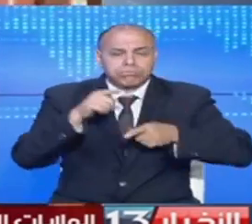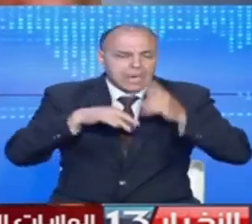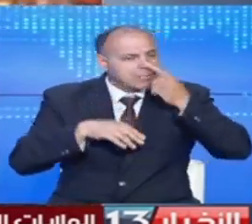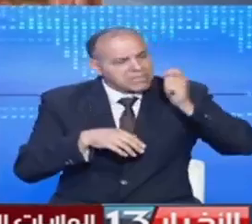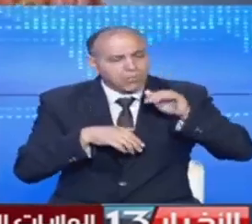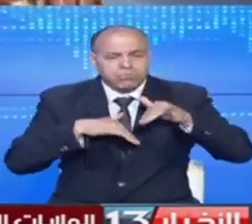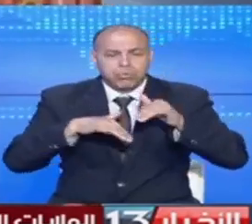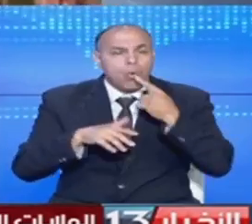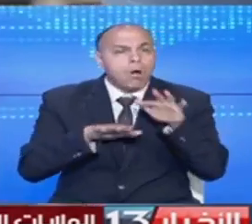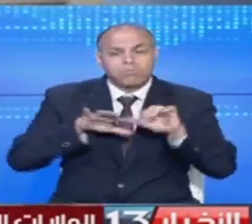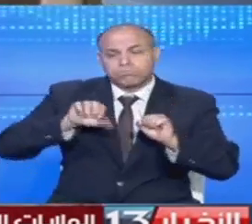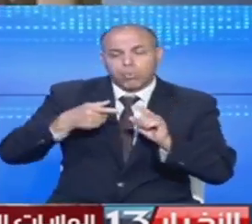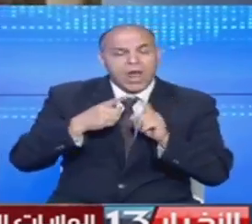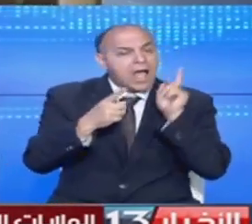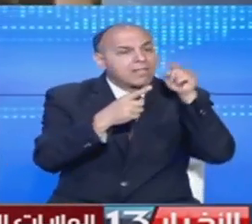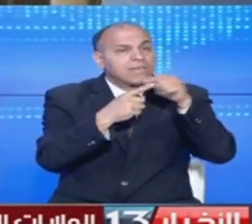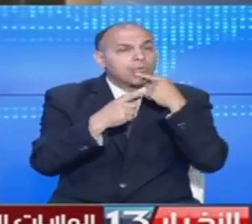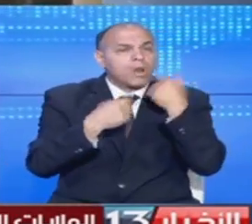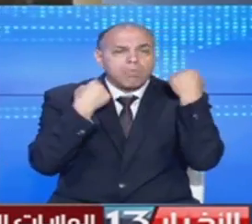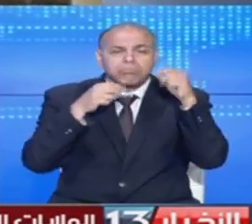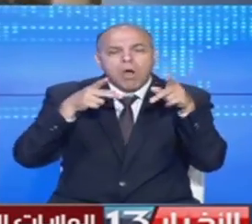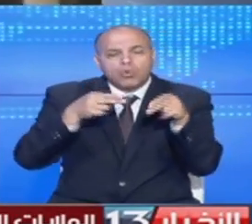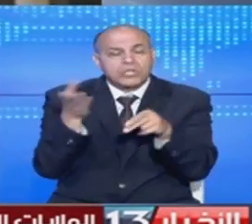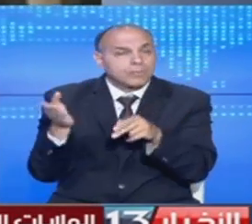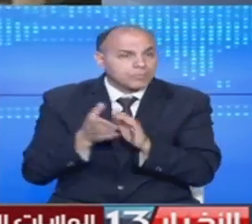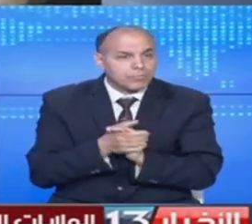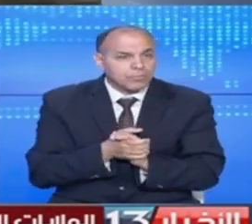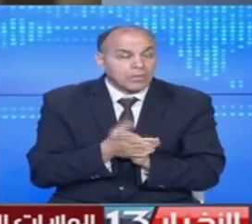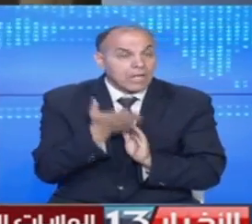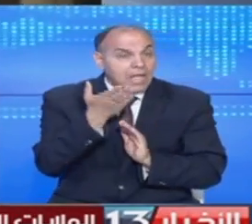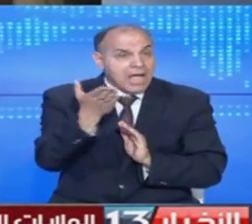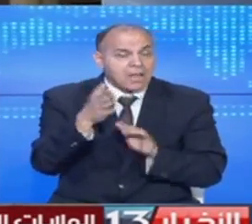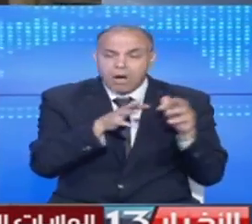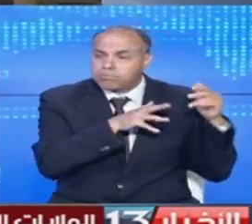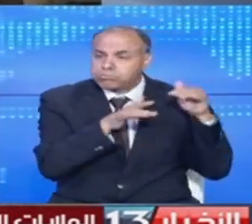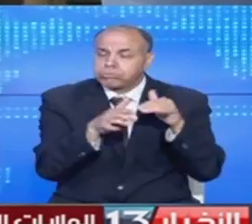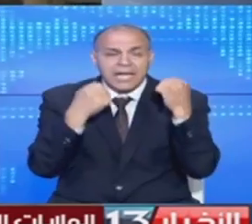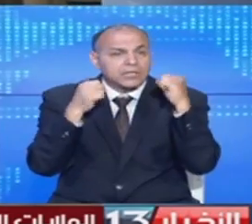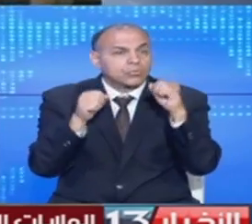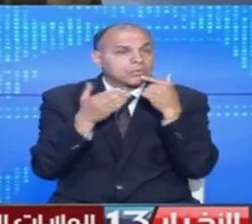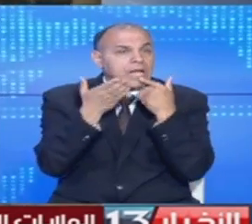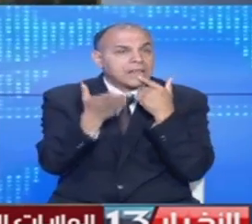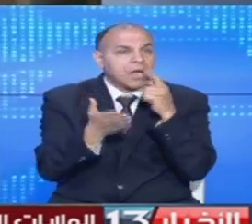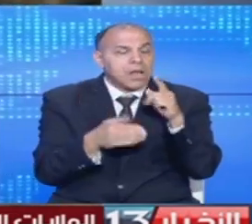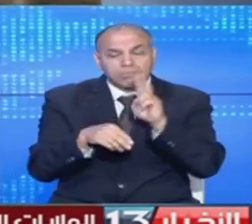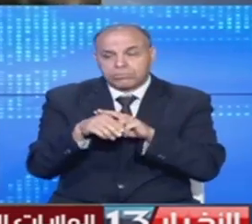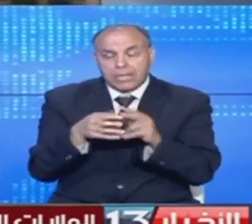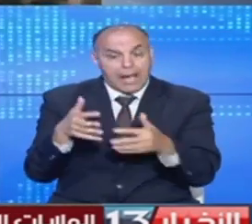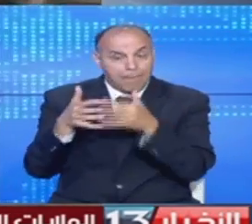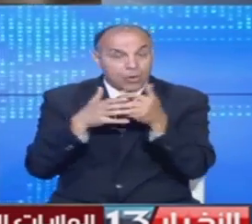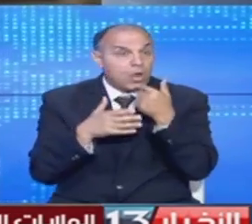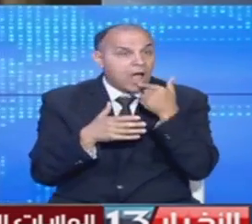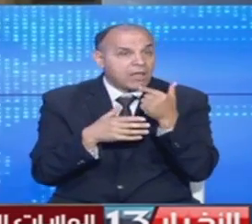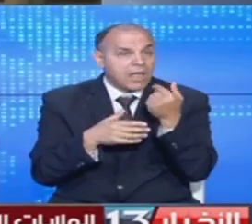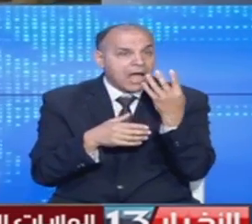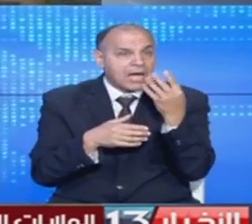الصارم ولإجراءات أخرى تهدف إلى وقف الاحتجاجات. وعلى إثر هذه التحركات الاحتجاجية قالت السلطات الأمريكية إن